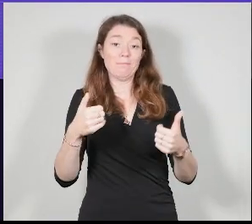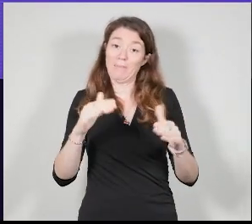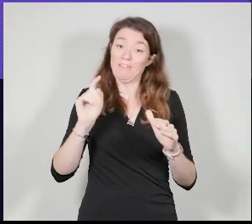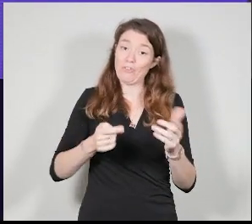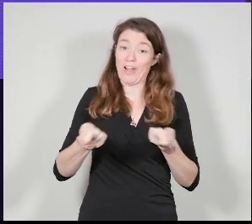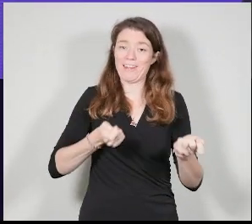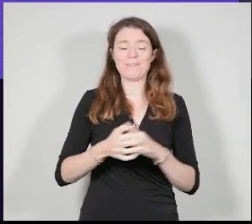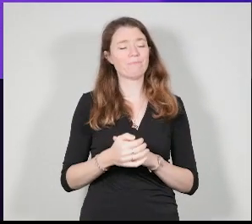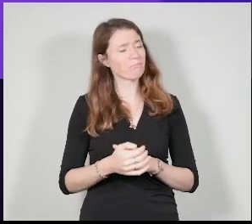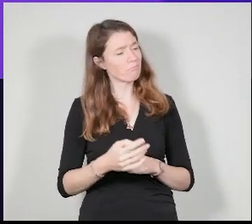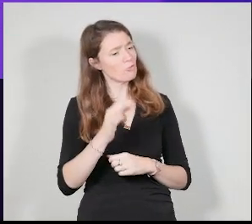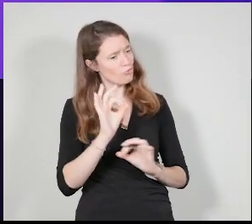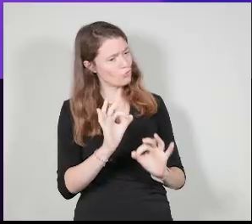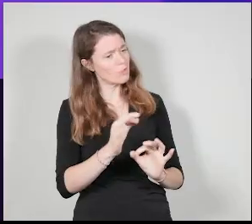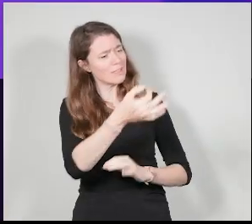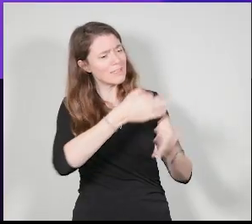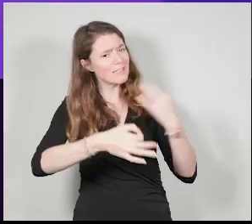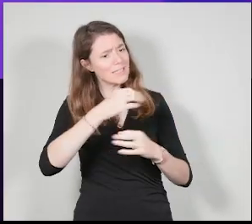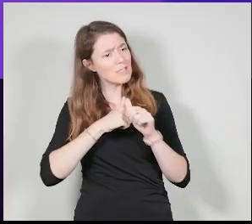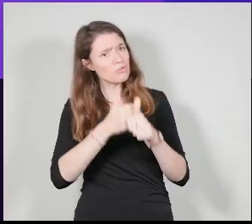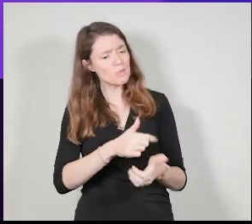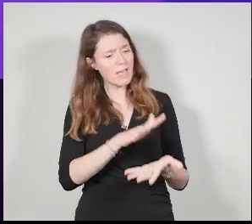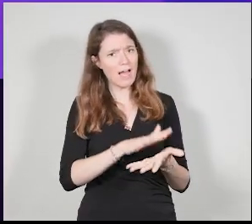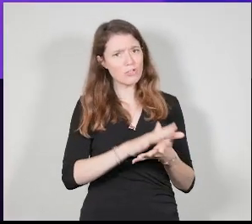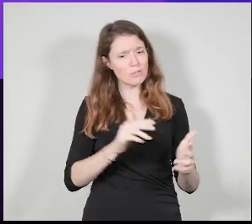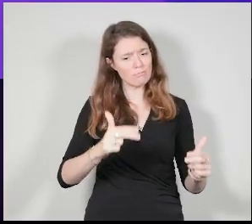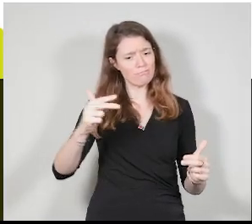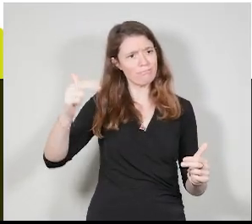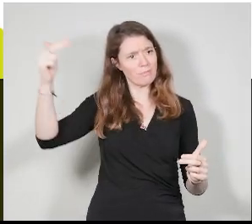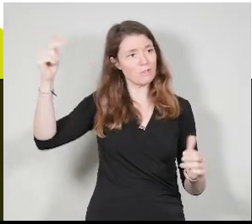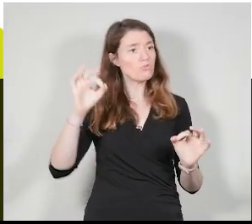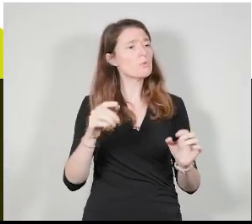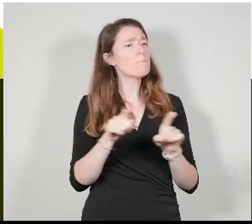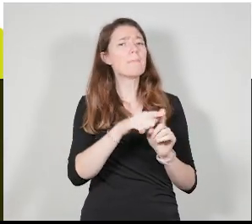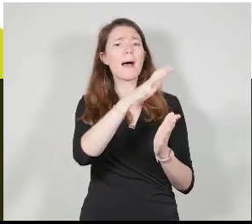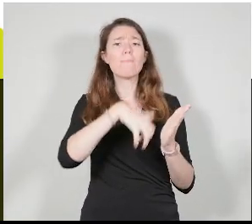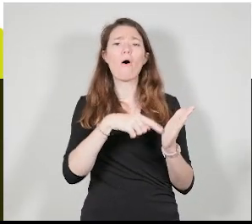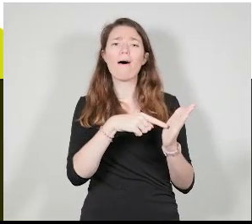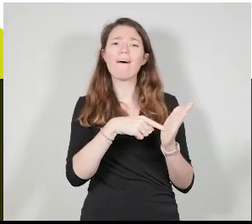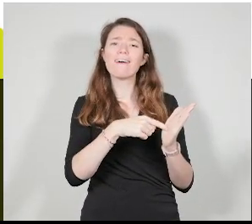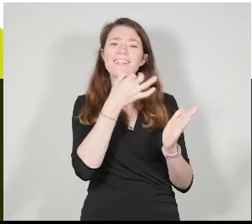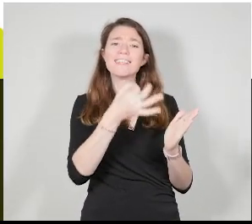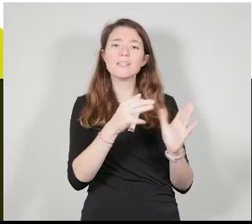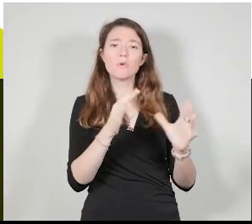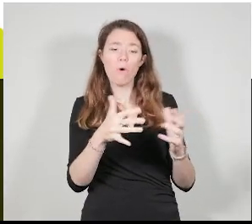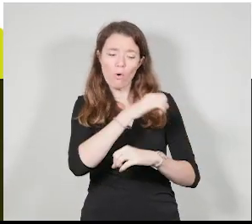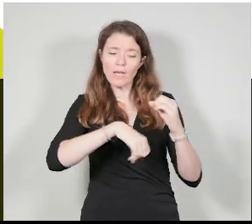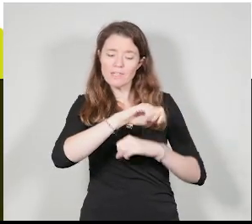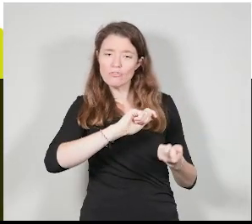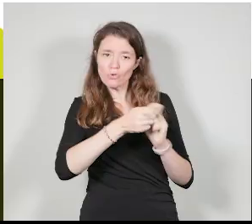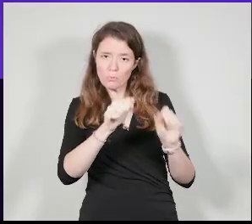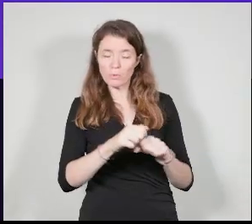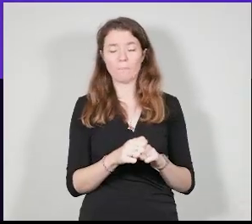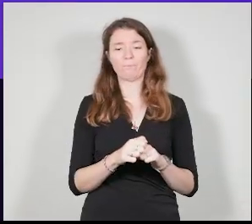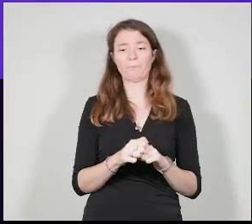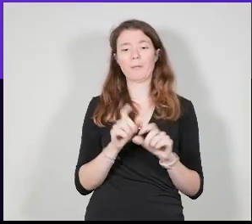porter. Et je vois bien, vous parlez de l'entrée par tranche d'âge, qui est aussi une entrée que vous portez dans le rapport sur la manière dont on peut reconfigurer un peu les choses. Je vais du